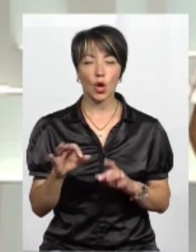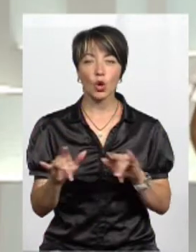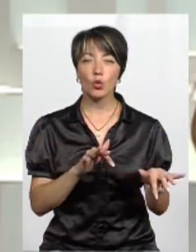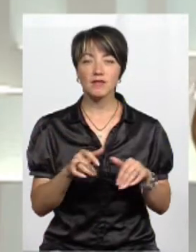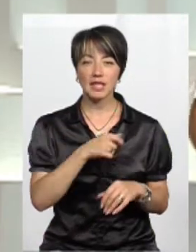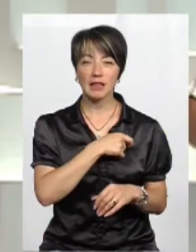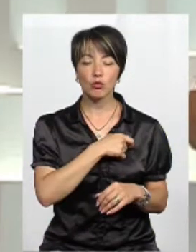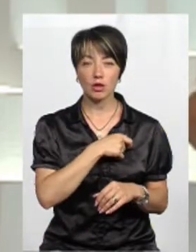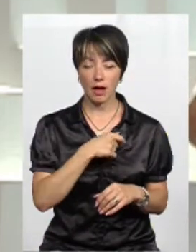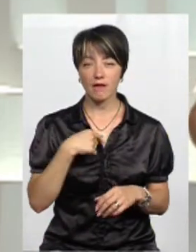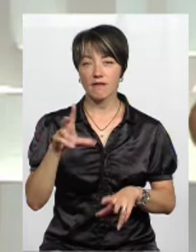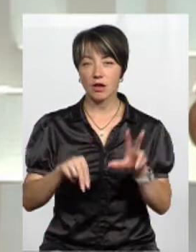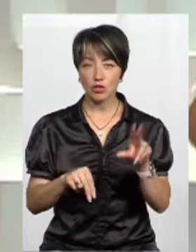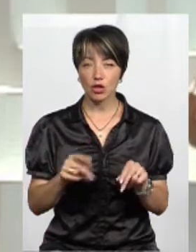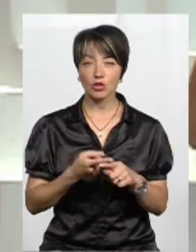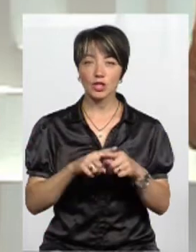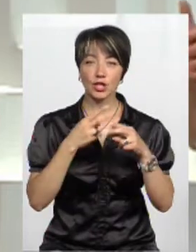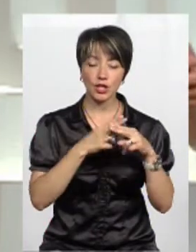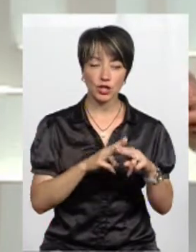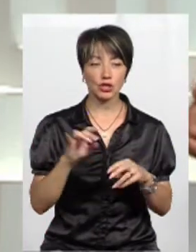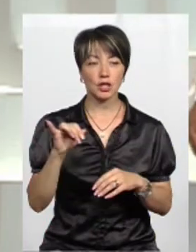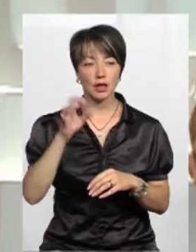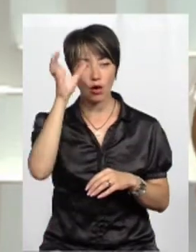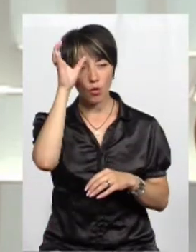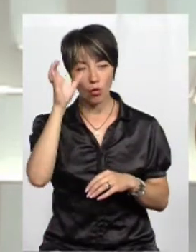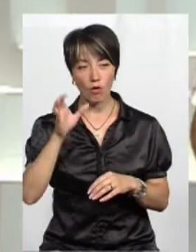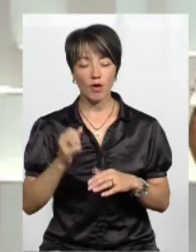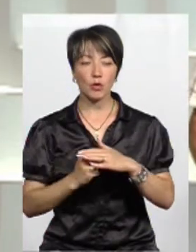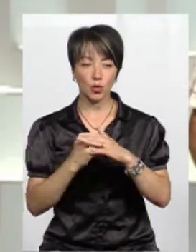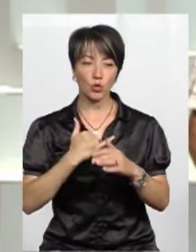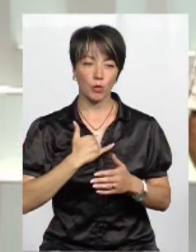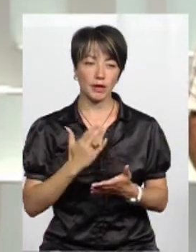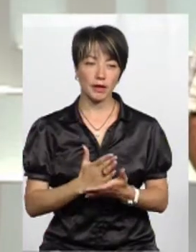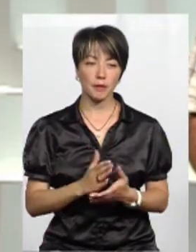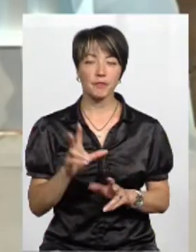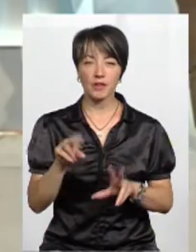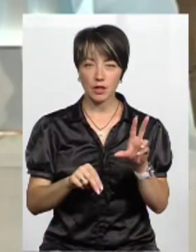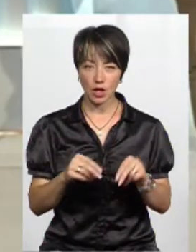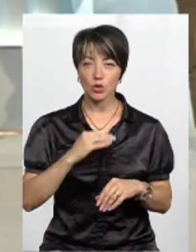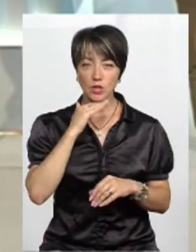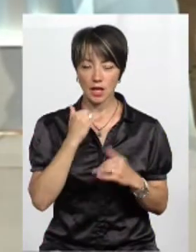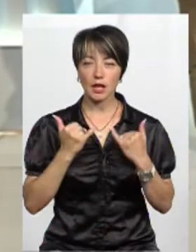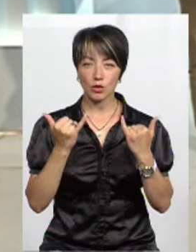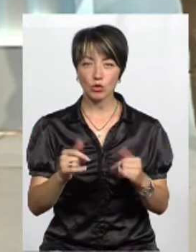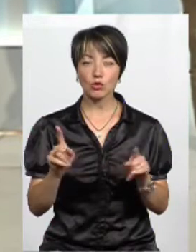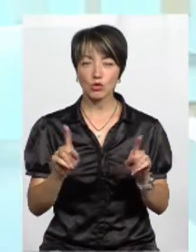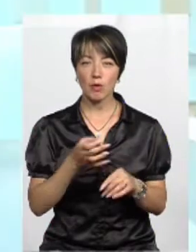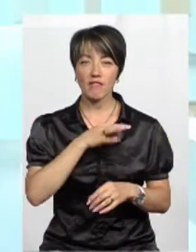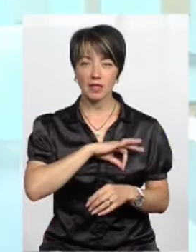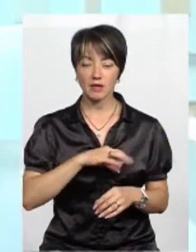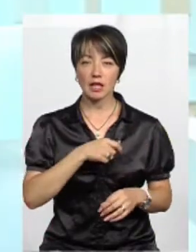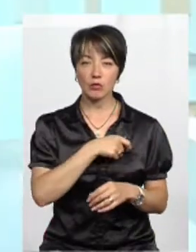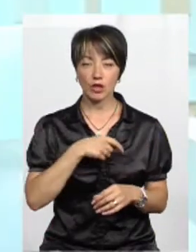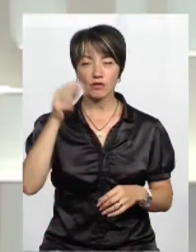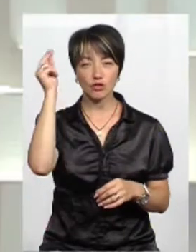що і технічна, і наукова підґрунтя в мене є. І вважаєте, воно достатньо для того, щоб ефективним